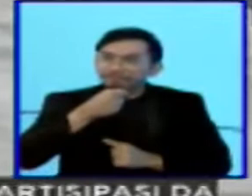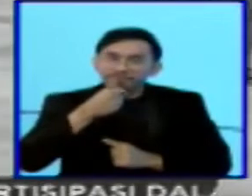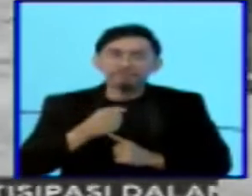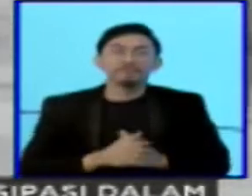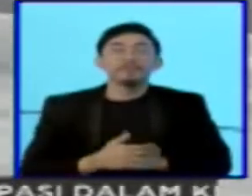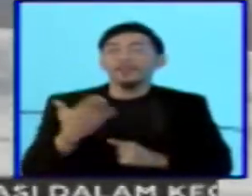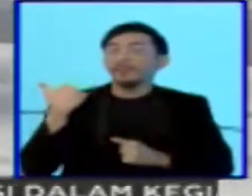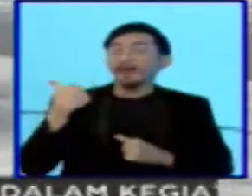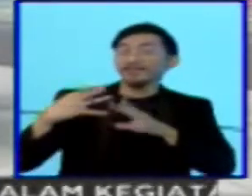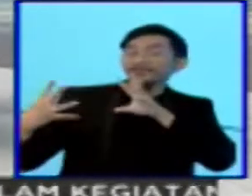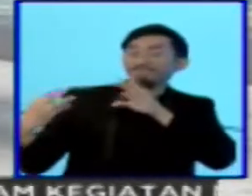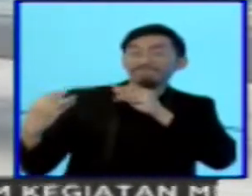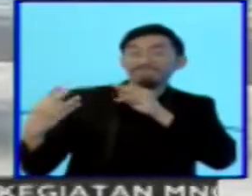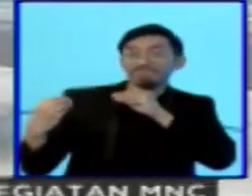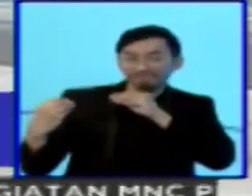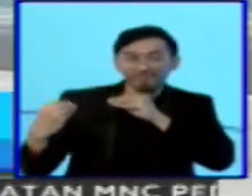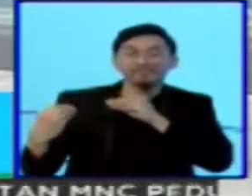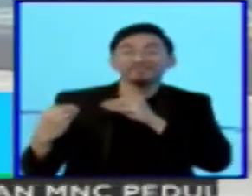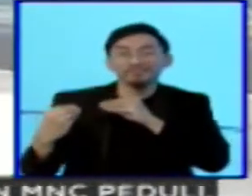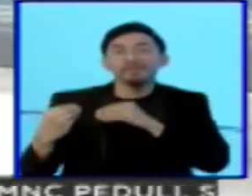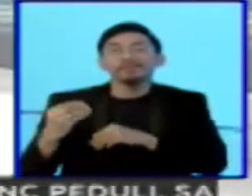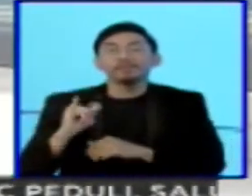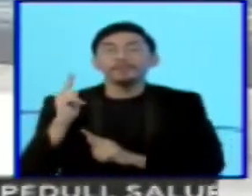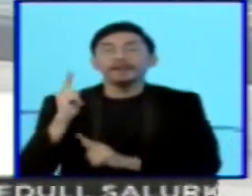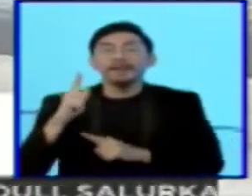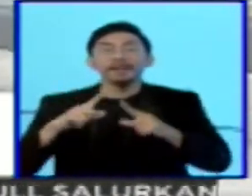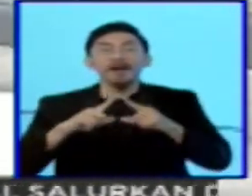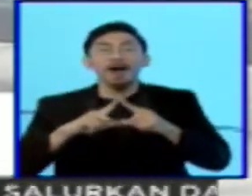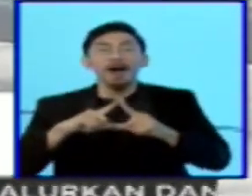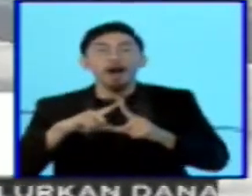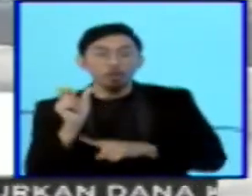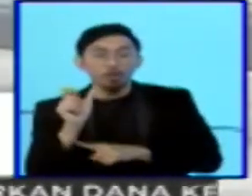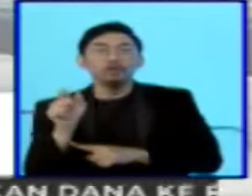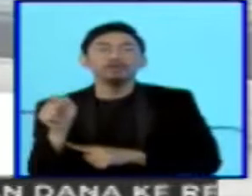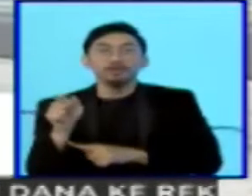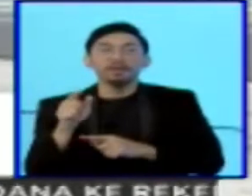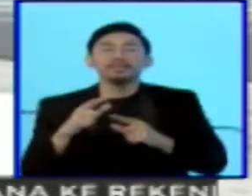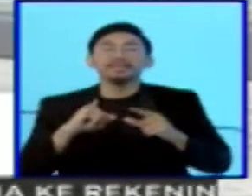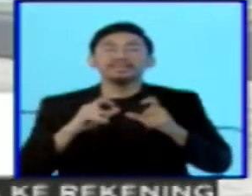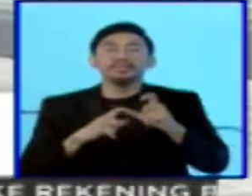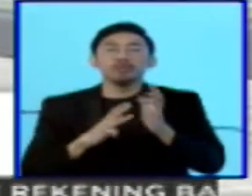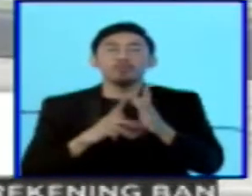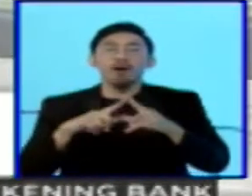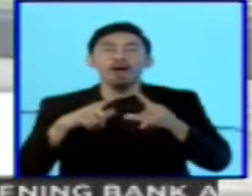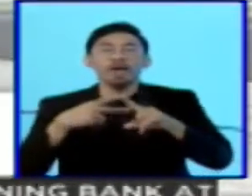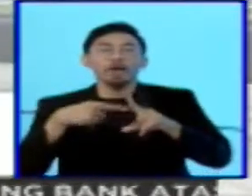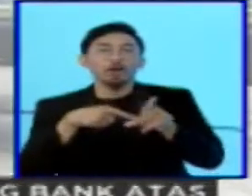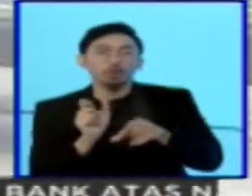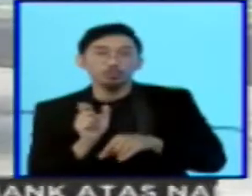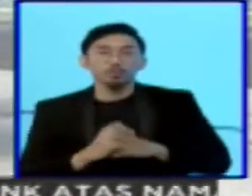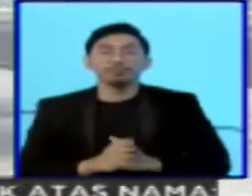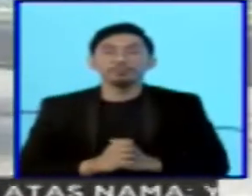perbincangan saya bersama dengan Mayor Penerbang Agus dan Skadron Udara 3 Iswahyudi Madiun. Dari Jakarta, Ayu Jelita, Indra